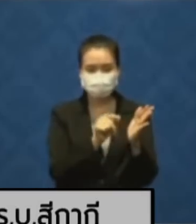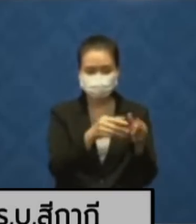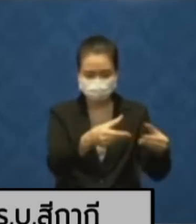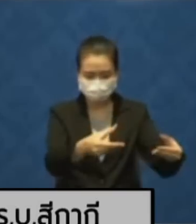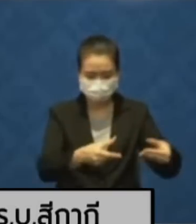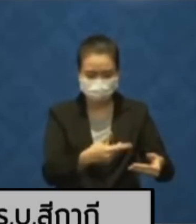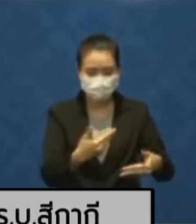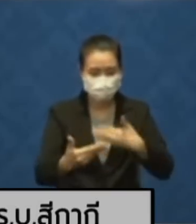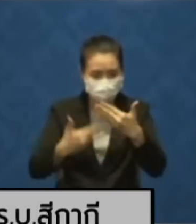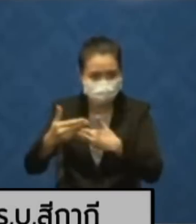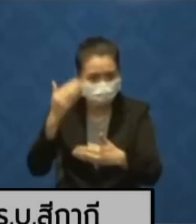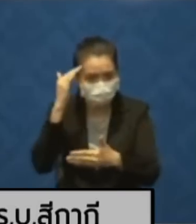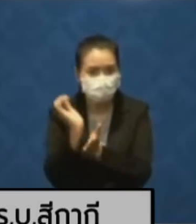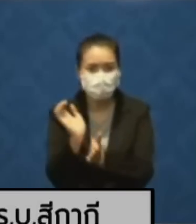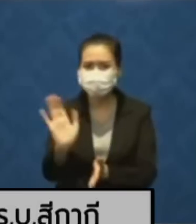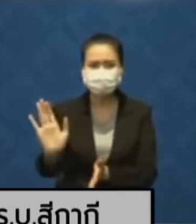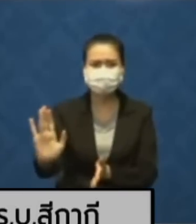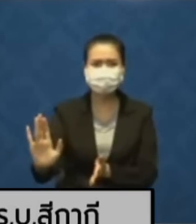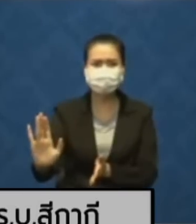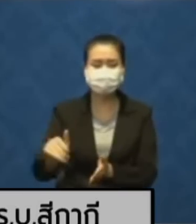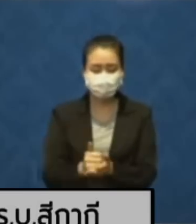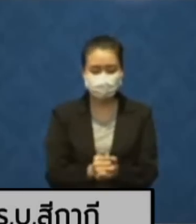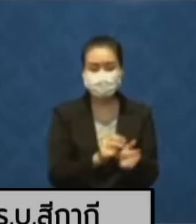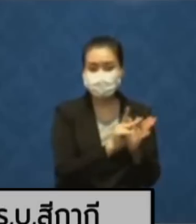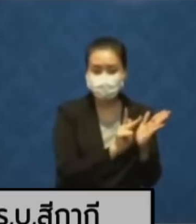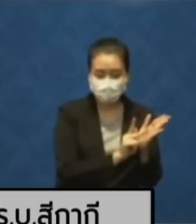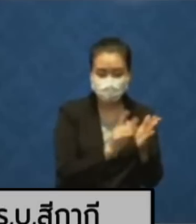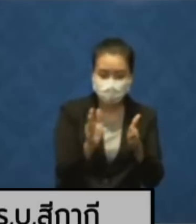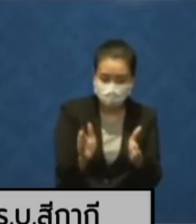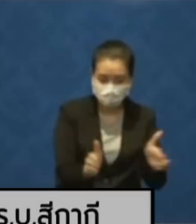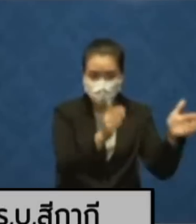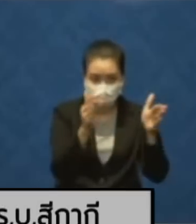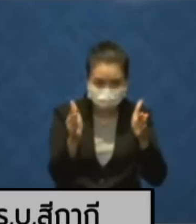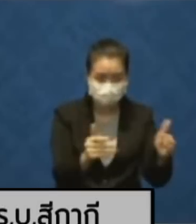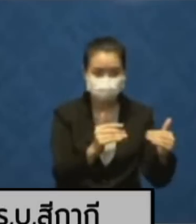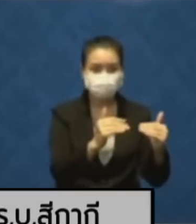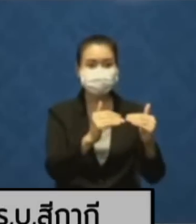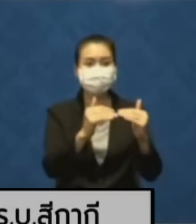การเป็นรูปตำรวจมนเป็นกไหมปทรูปกลบเวลีหุิธรรม